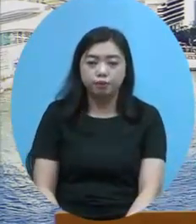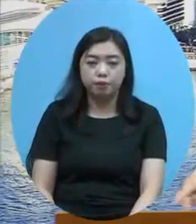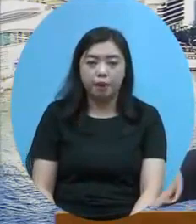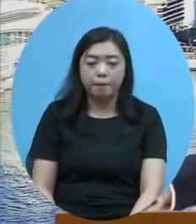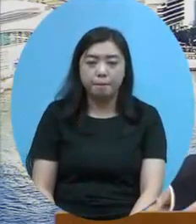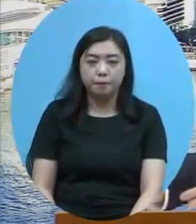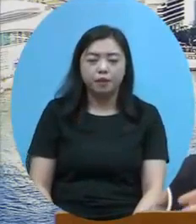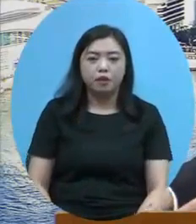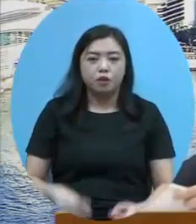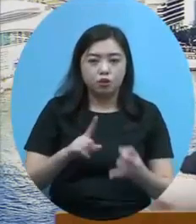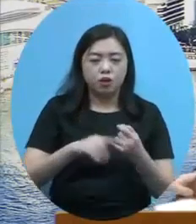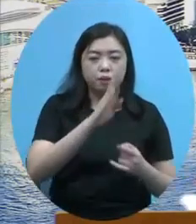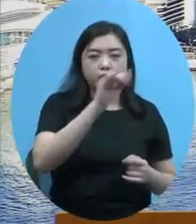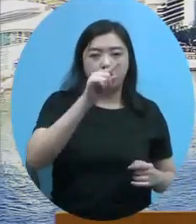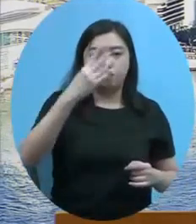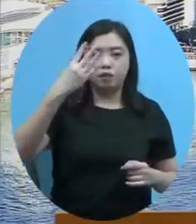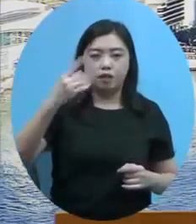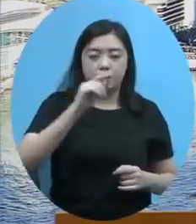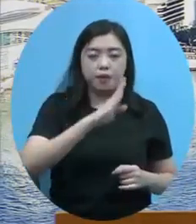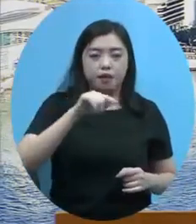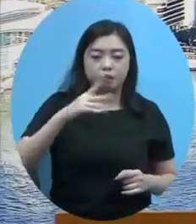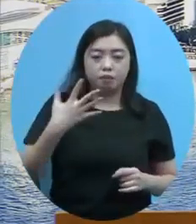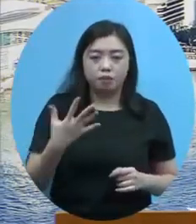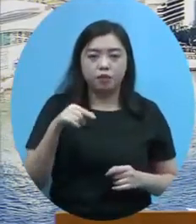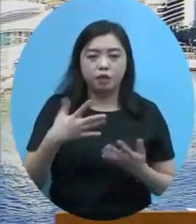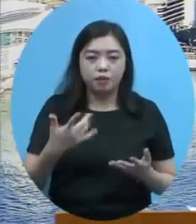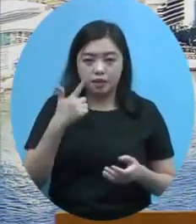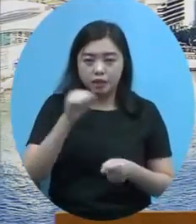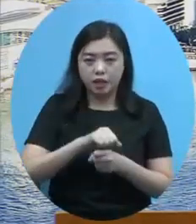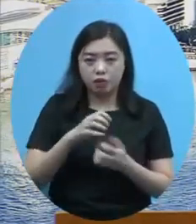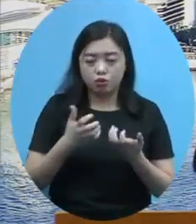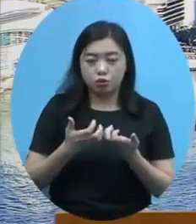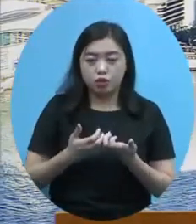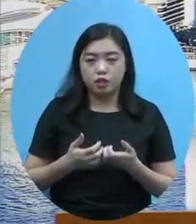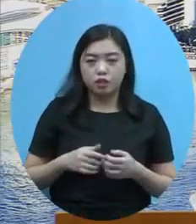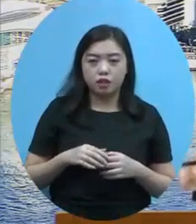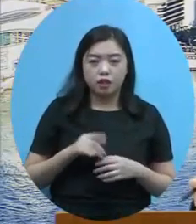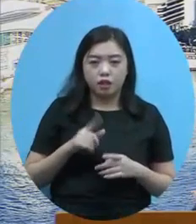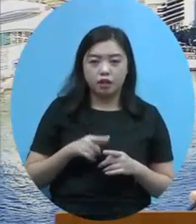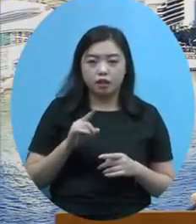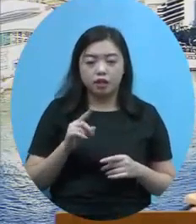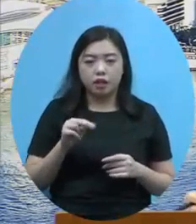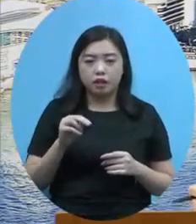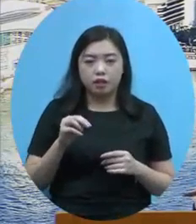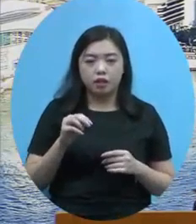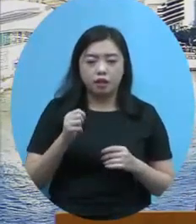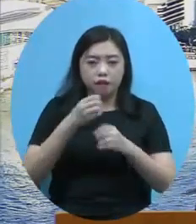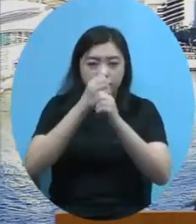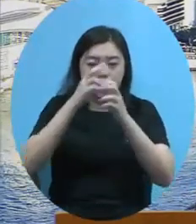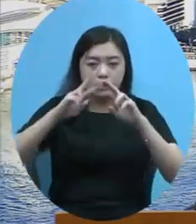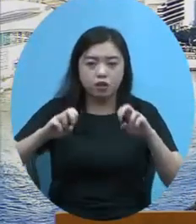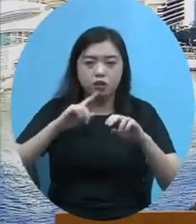咁最後就係 BA.4.5 今日新增個案嗰個數字咧，喺基因分析方上面咧，就係總共